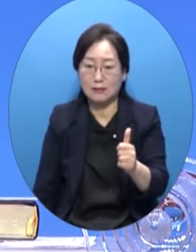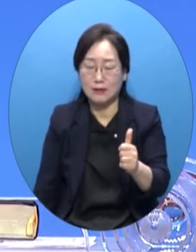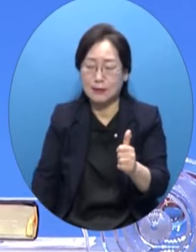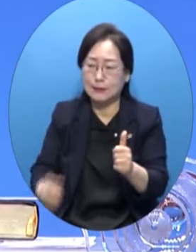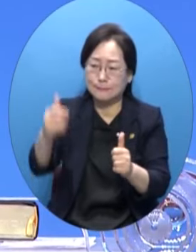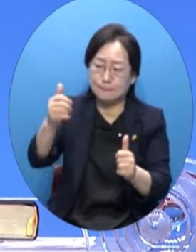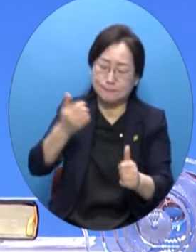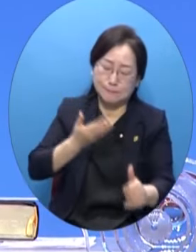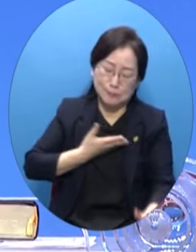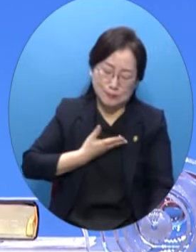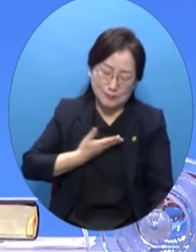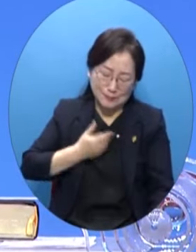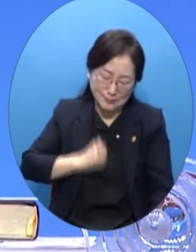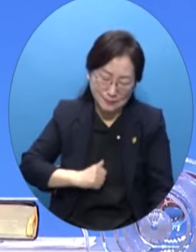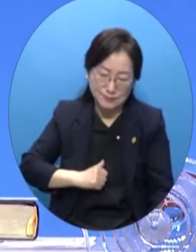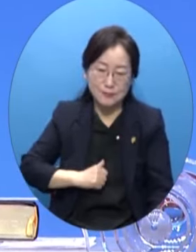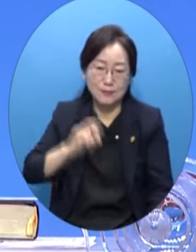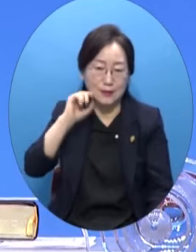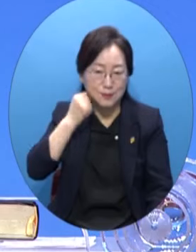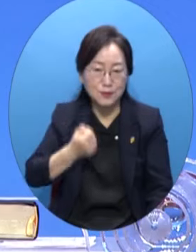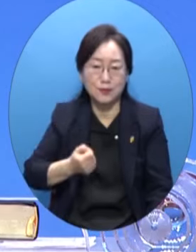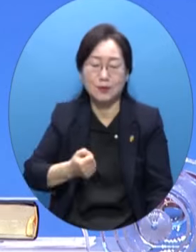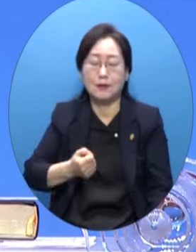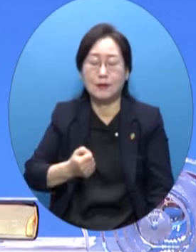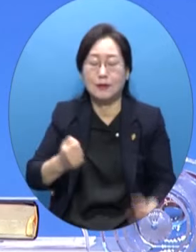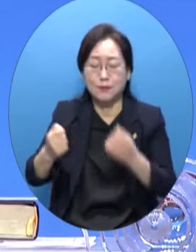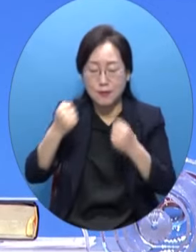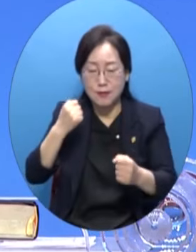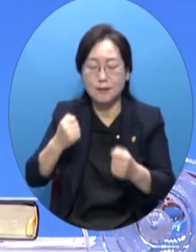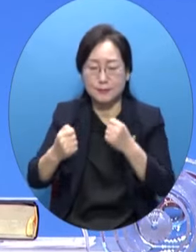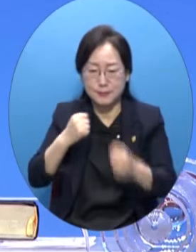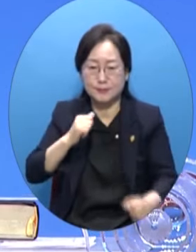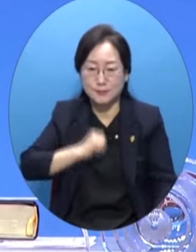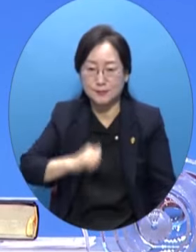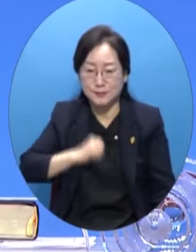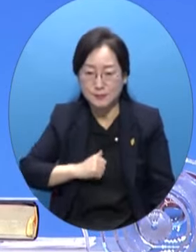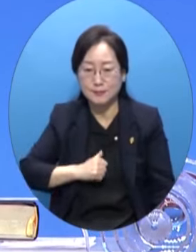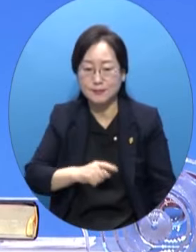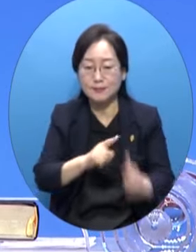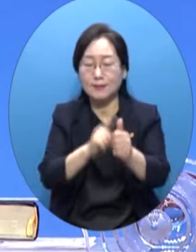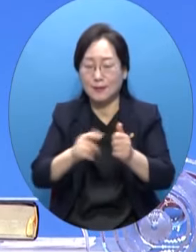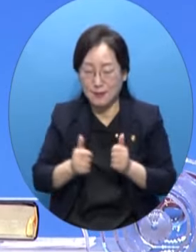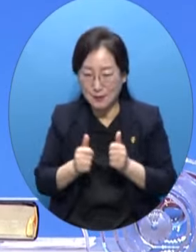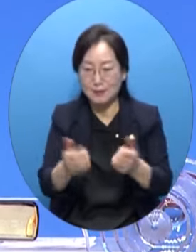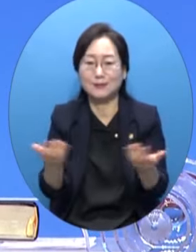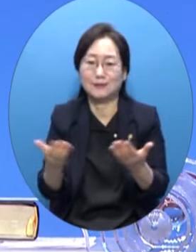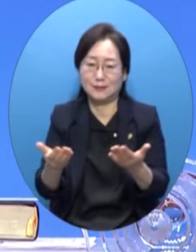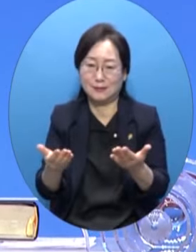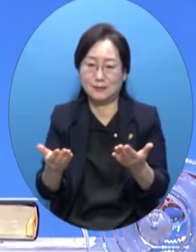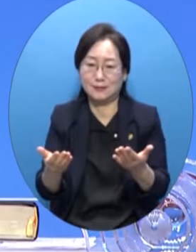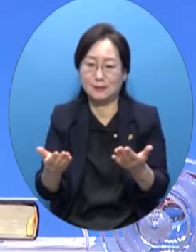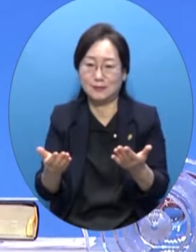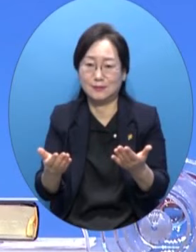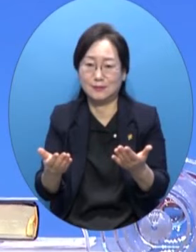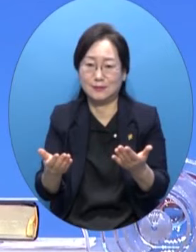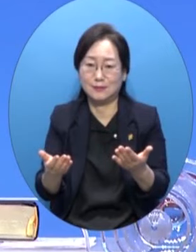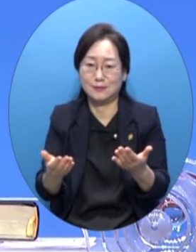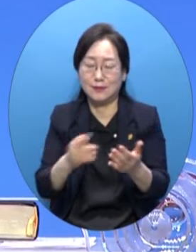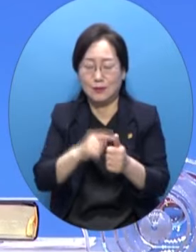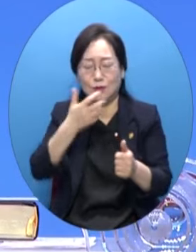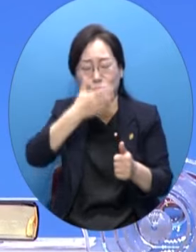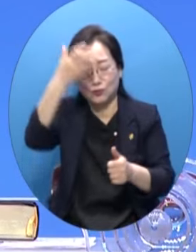악물고 그 어렵고 힘든 시간들을 참고 견디며 그 열심히 일을 했습니다. 그리고 그는